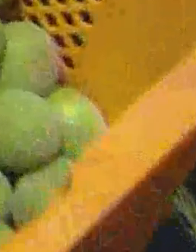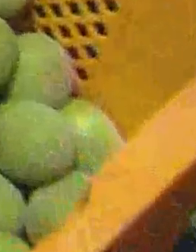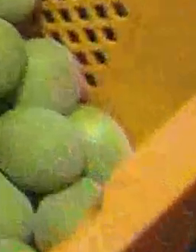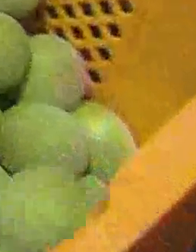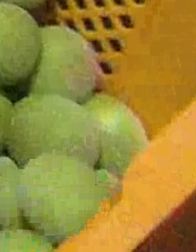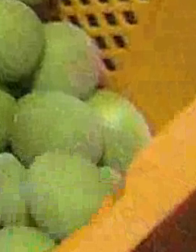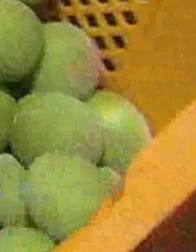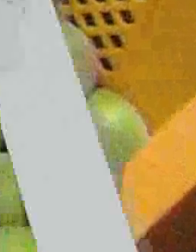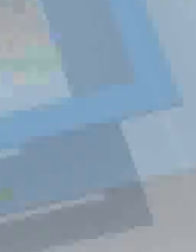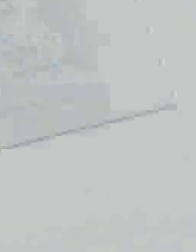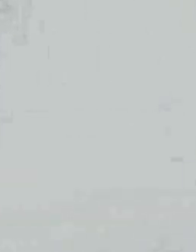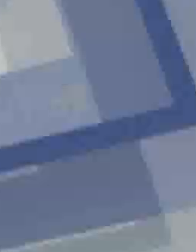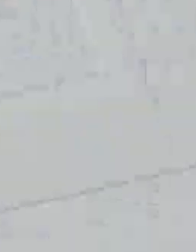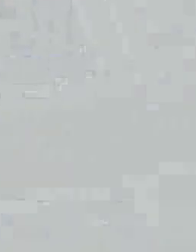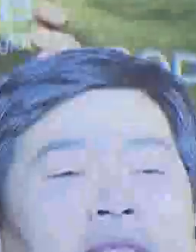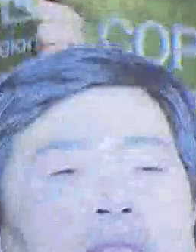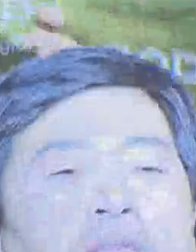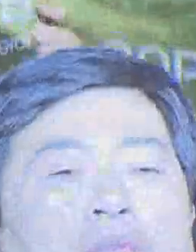작황이 좋습니다.